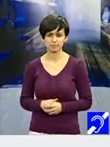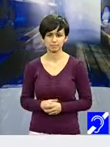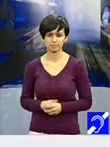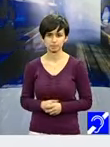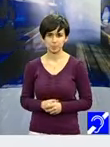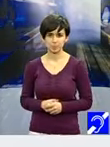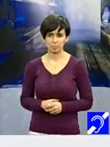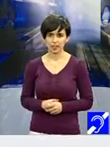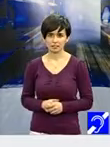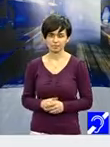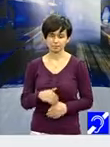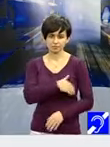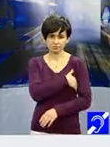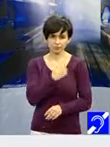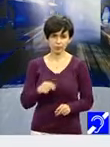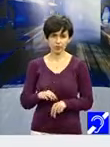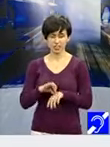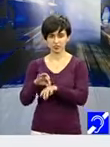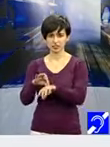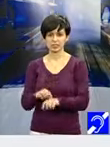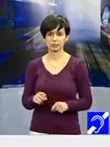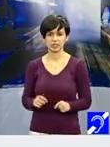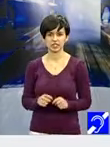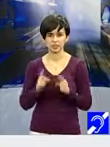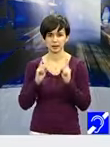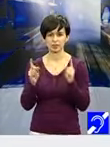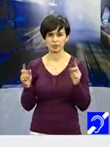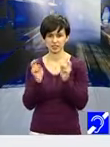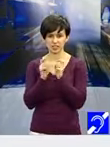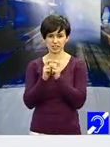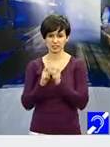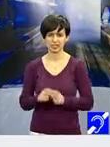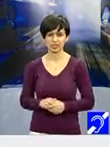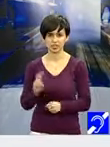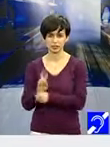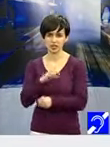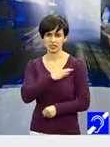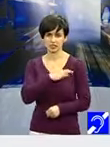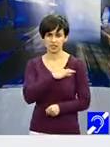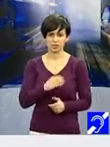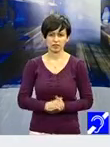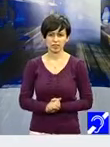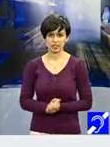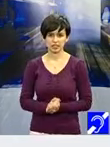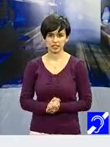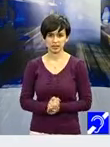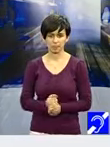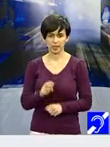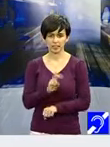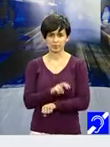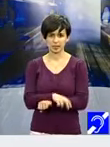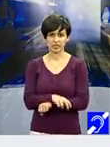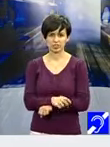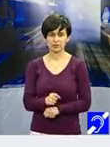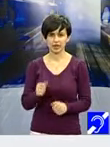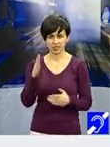lor de fizică și de un asistent universitar. Au lucrat mai bine de o jumătate de an la acest proiect, dar chiar și așa, participarea în finală nu a fost